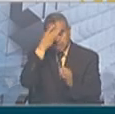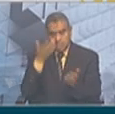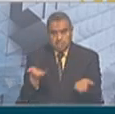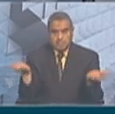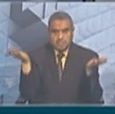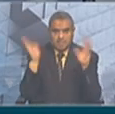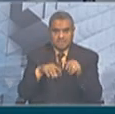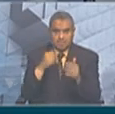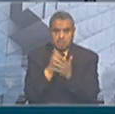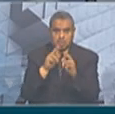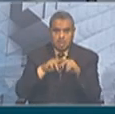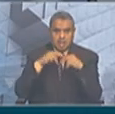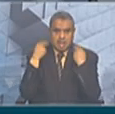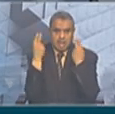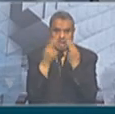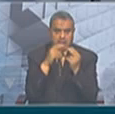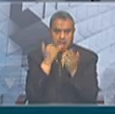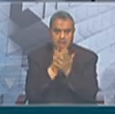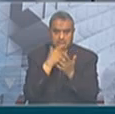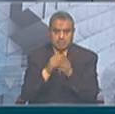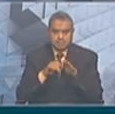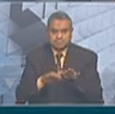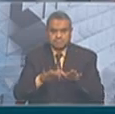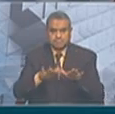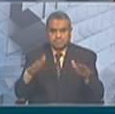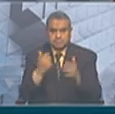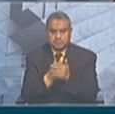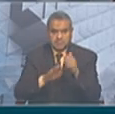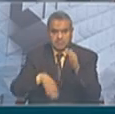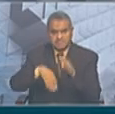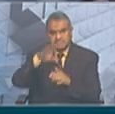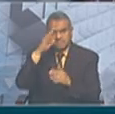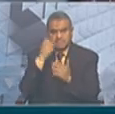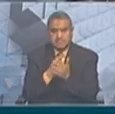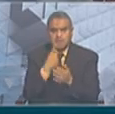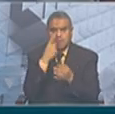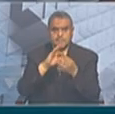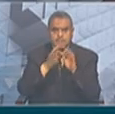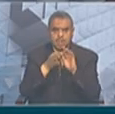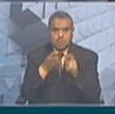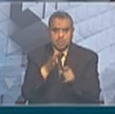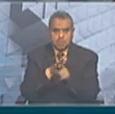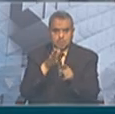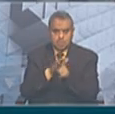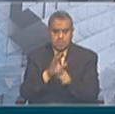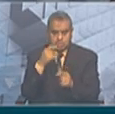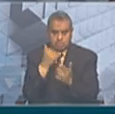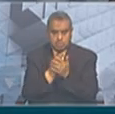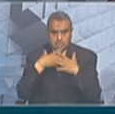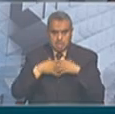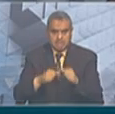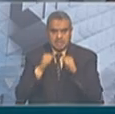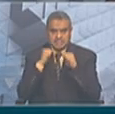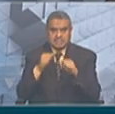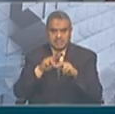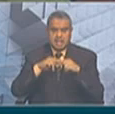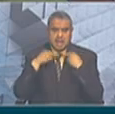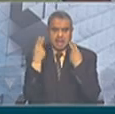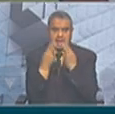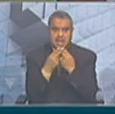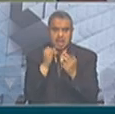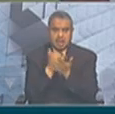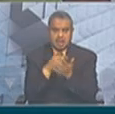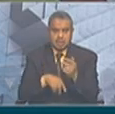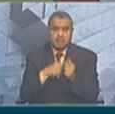أنحاء العالم يقترب الوباء من بلوغ عتبة 1,000,000 وفاة، ورجحت منظمة الصحة العالمية